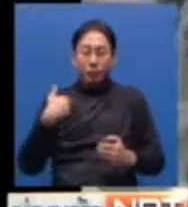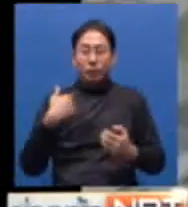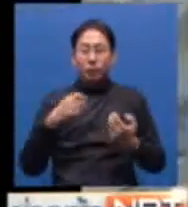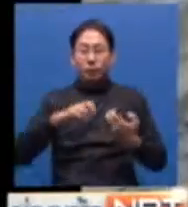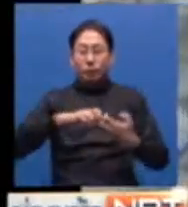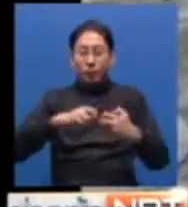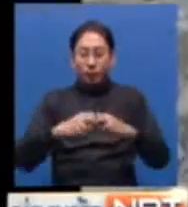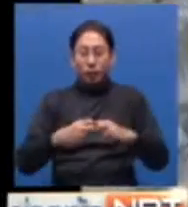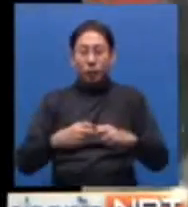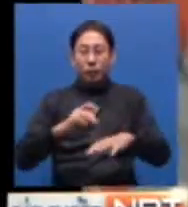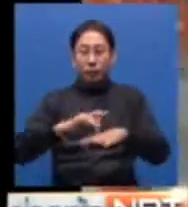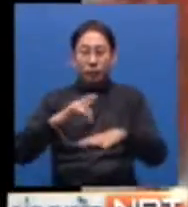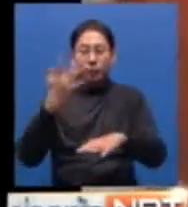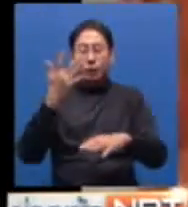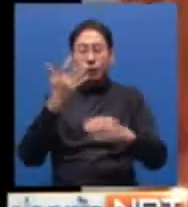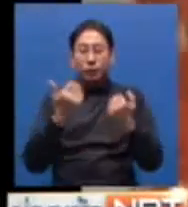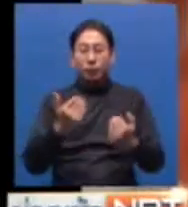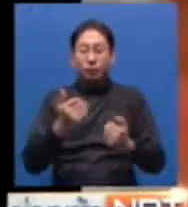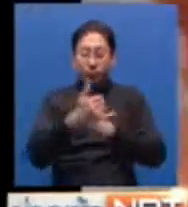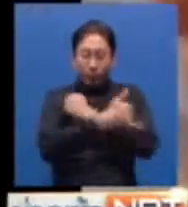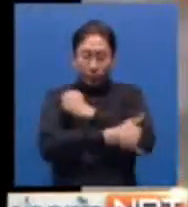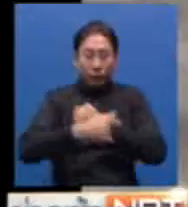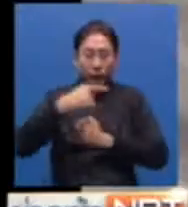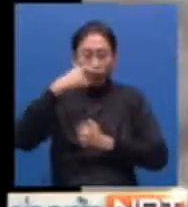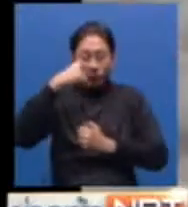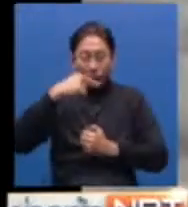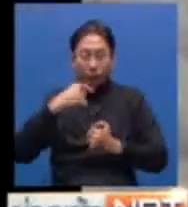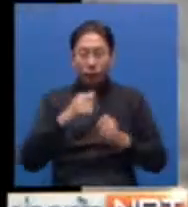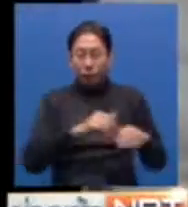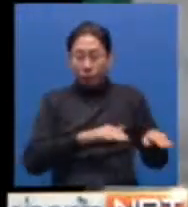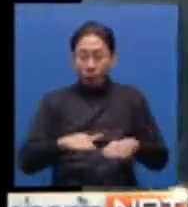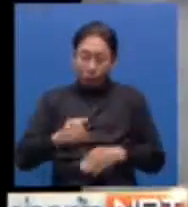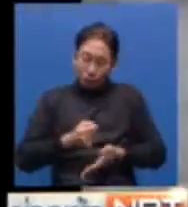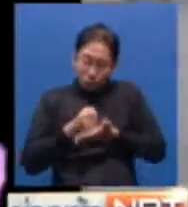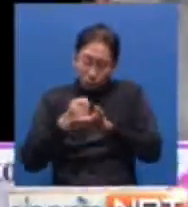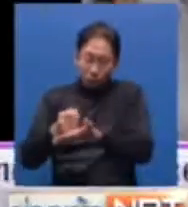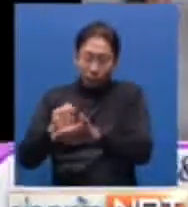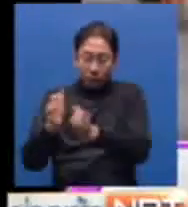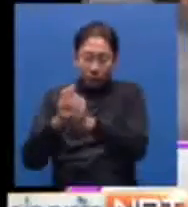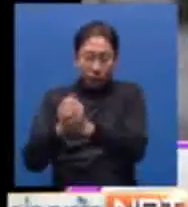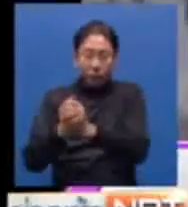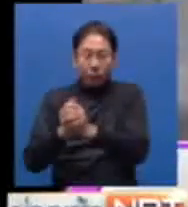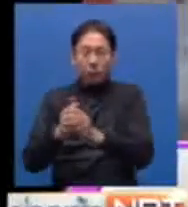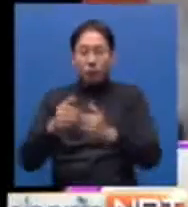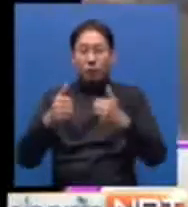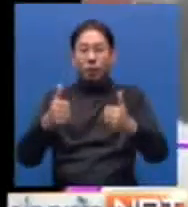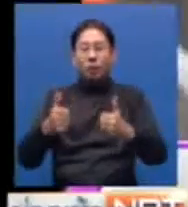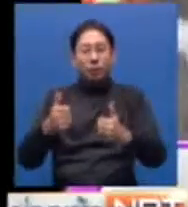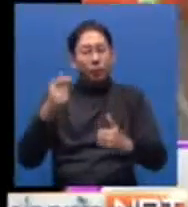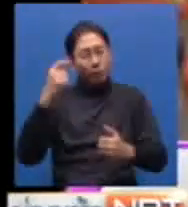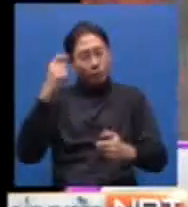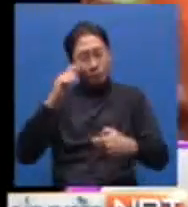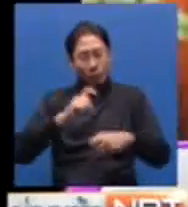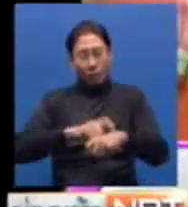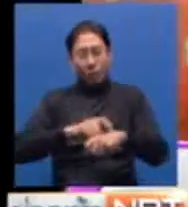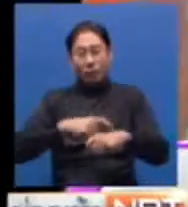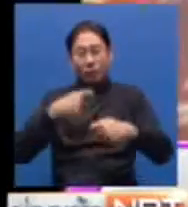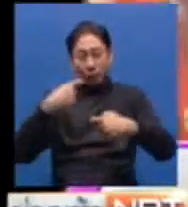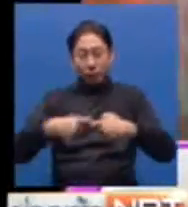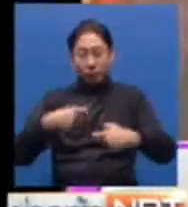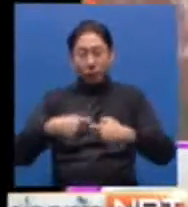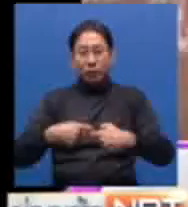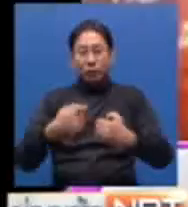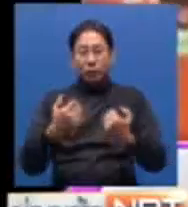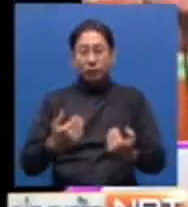มณฑลยูนานประเทศไทยพร้อมจะให้ความช่วยเหลือจีนในทุกๆทางที่เป็นไปได้ในช่วงเวลาที่ยากลำบากเช่นนี้ขณะที่